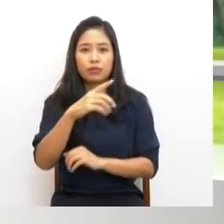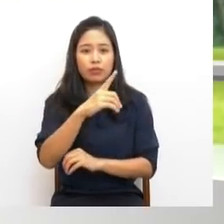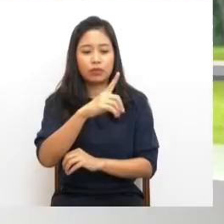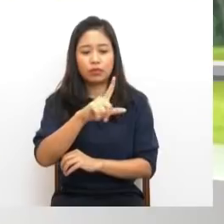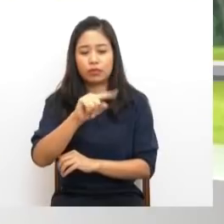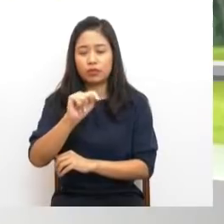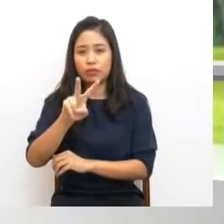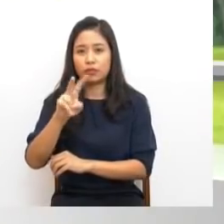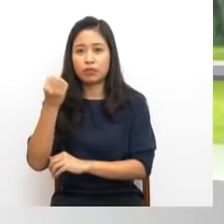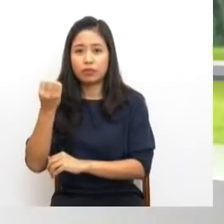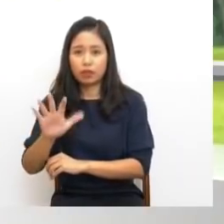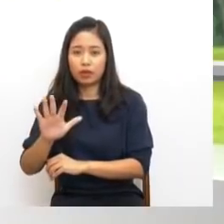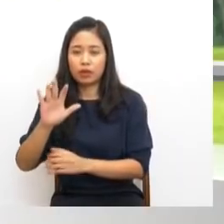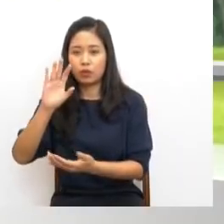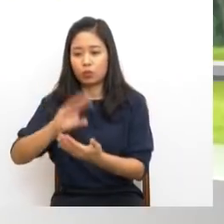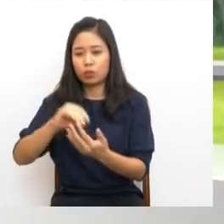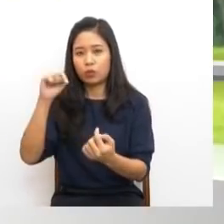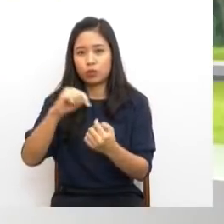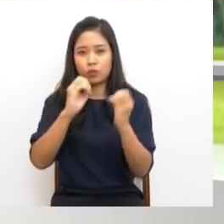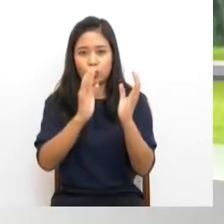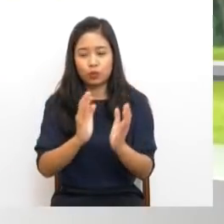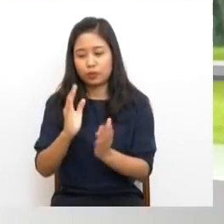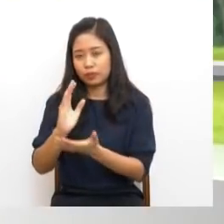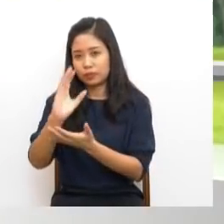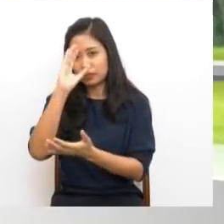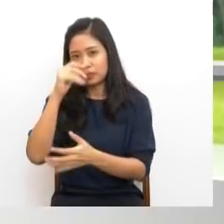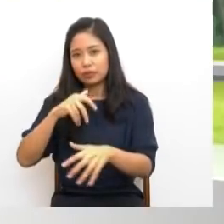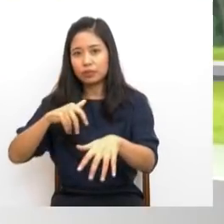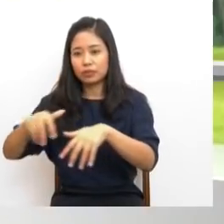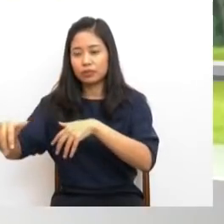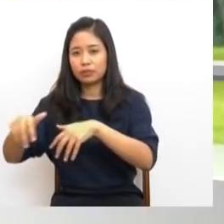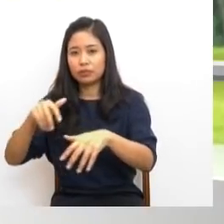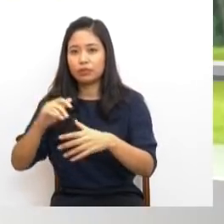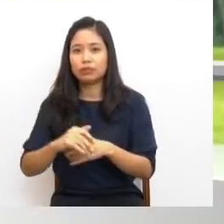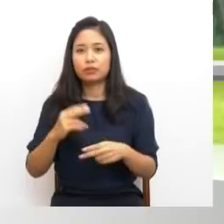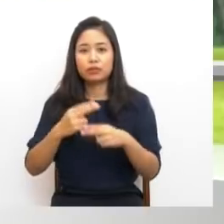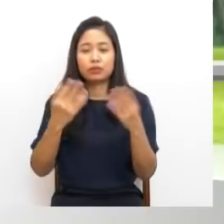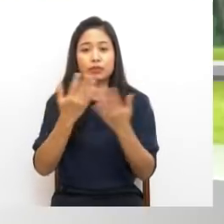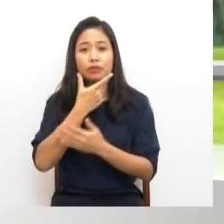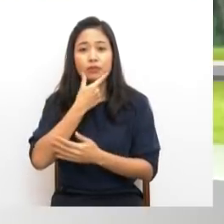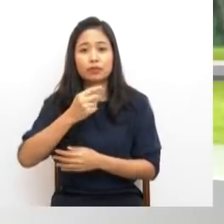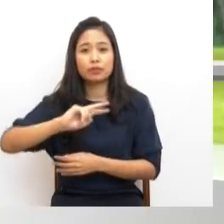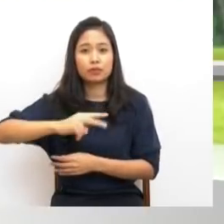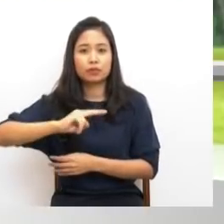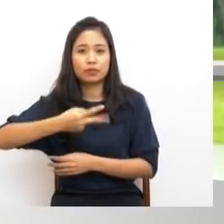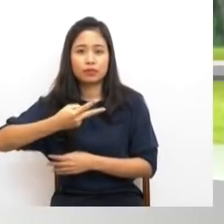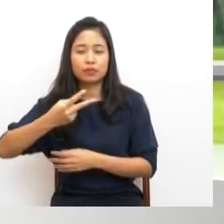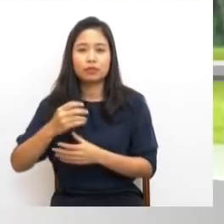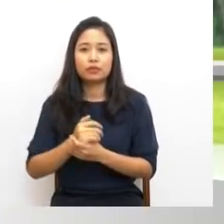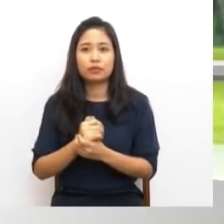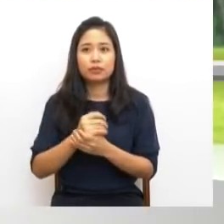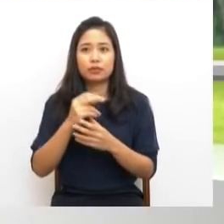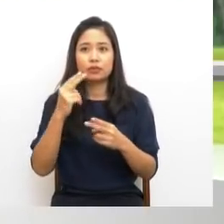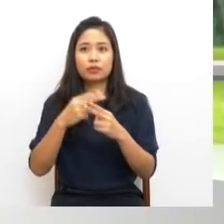ช่อง DLTV 15เพื่อส่งตรงข้อมูลถึงครูนักเรียนและประชาชนนะคะโดยมีคุณเมธาวีภูมิรินล่ามภาษามือค่ะและ